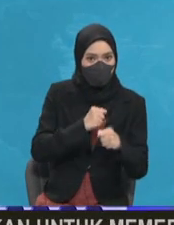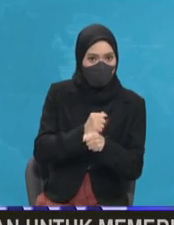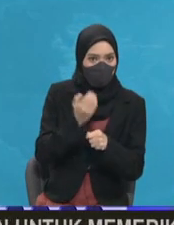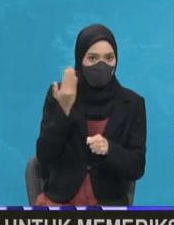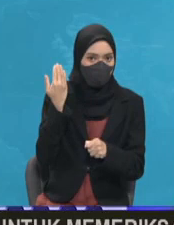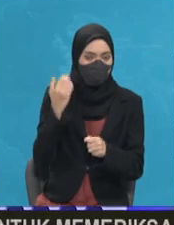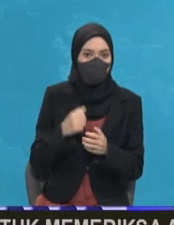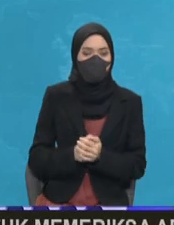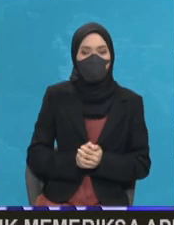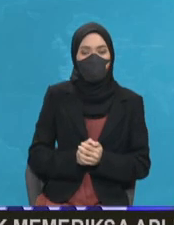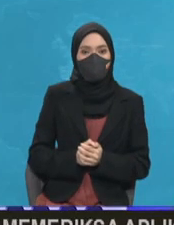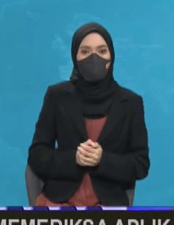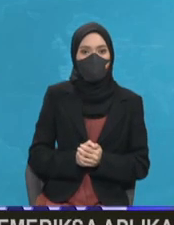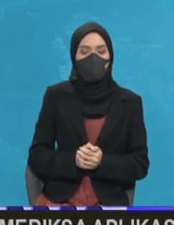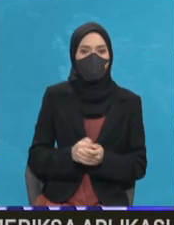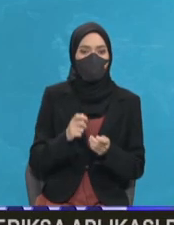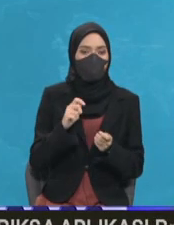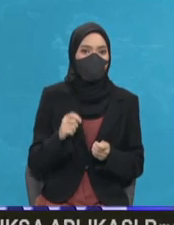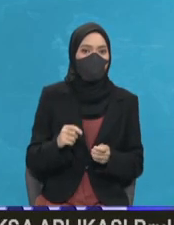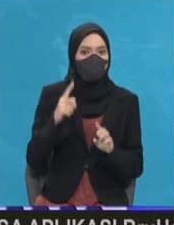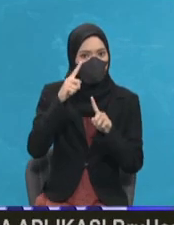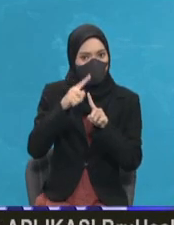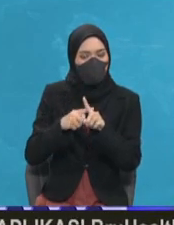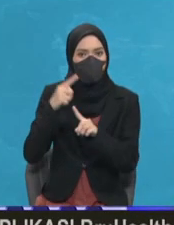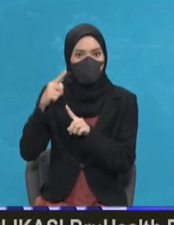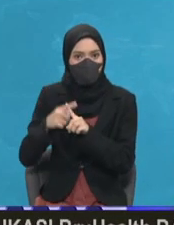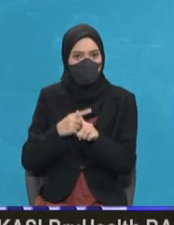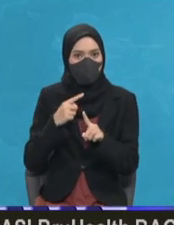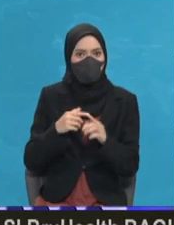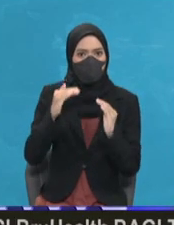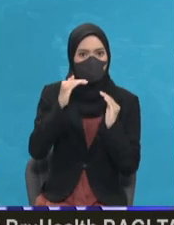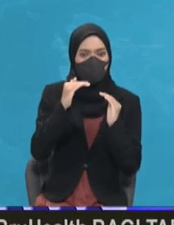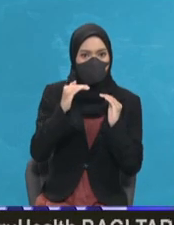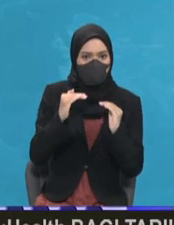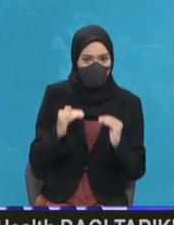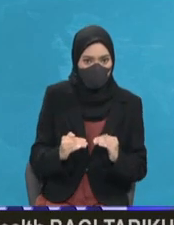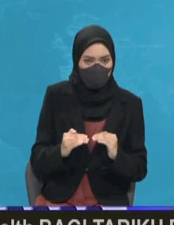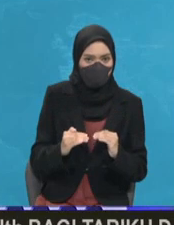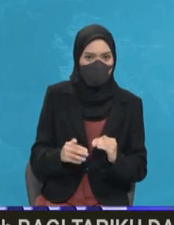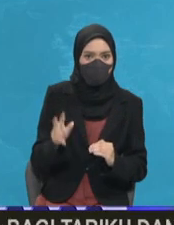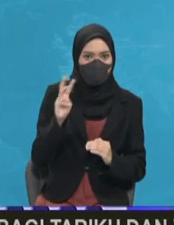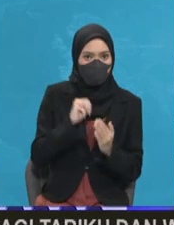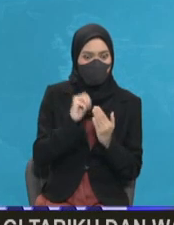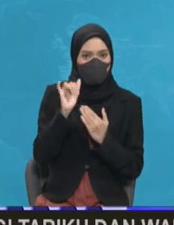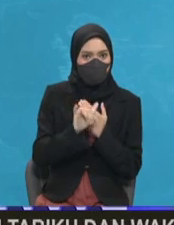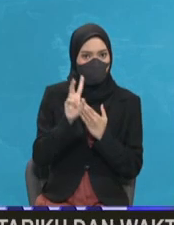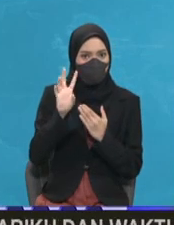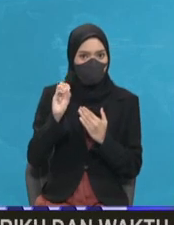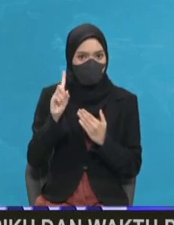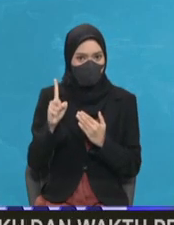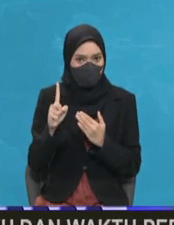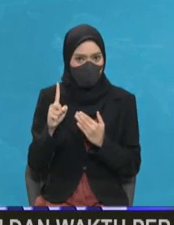bulan ke bulan jumlah perdagangan bagi bulan Mei 2021 menurun sebanyak 15 perpuluhan